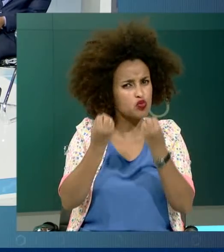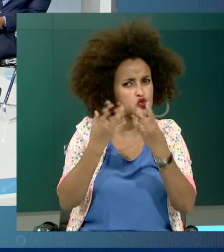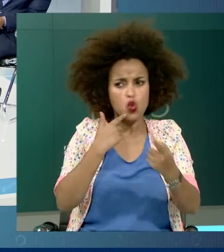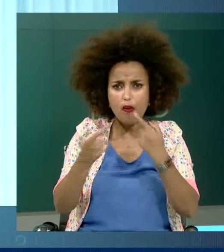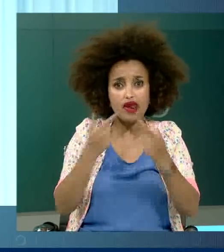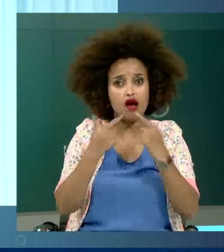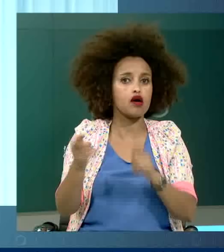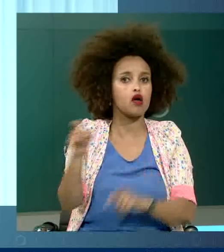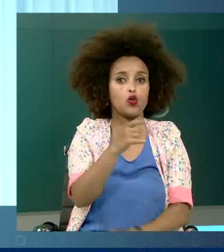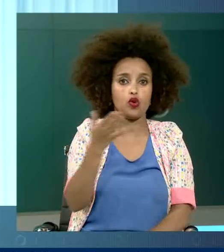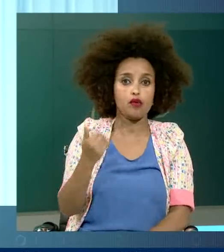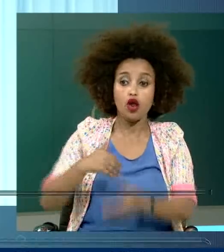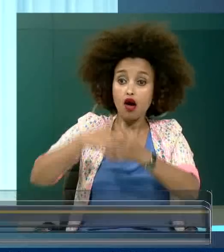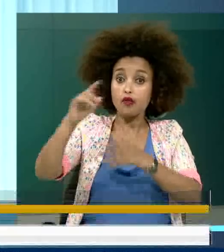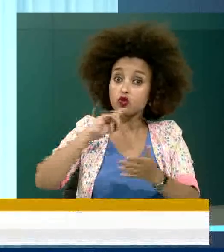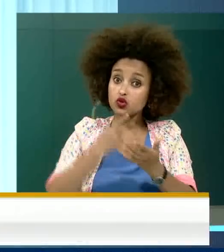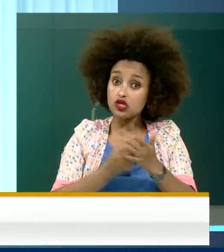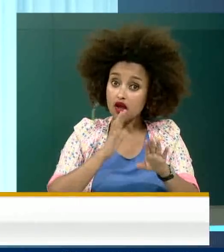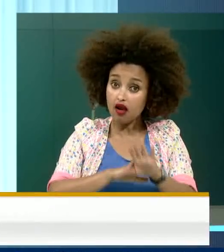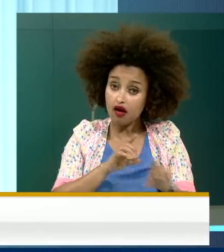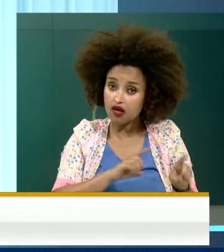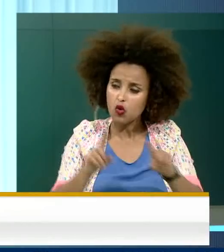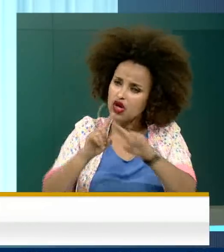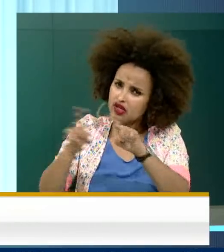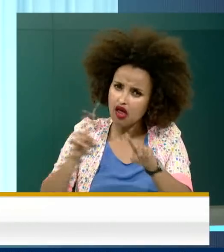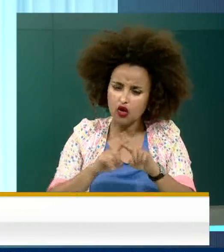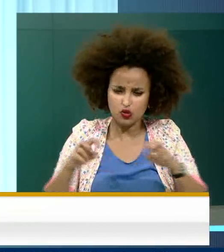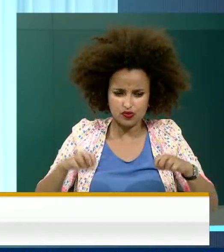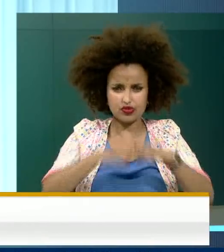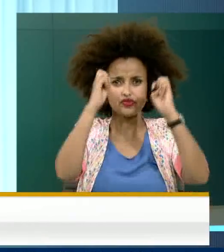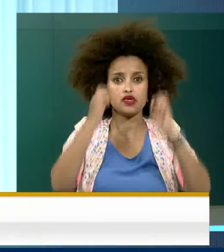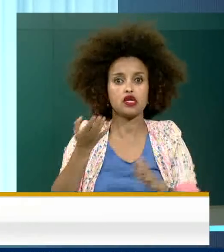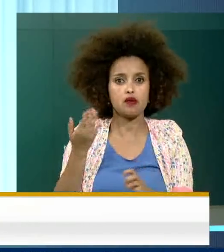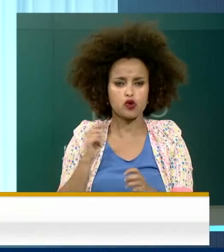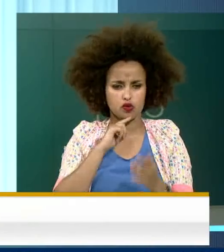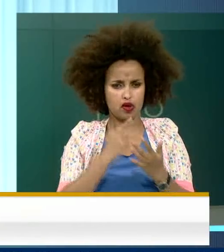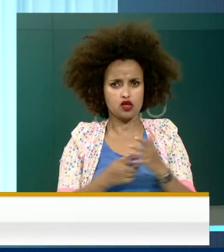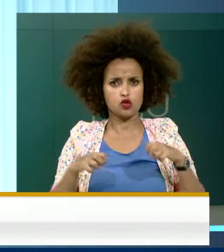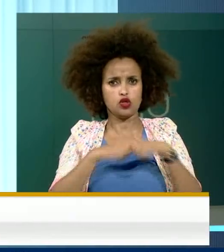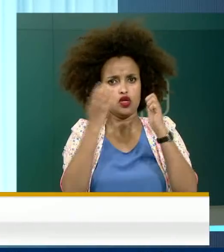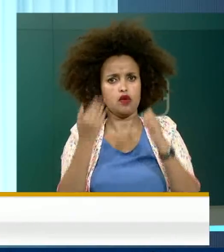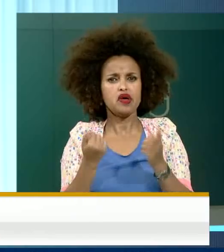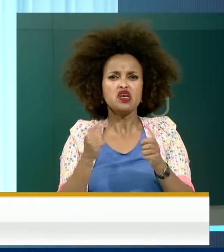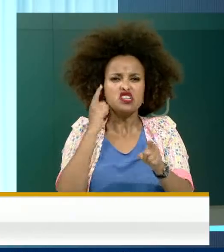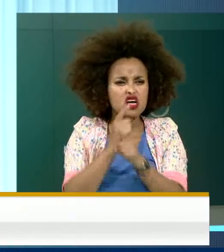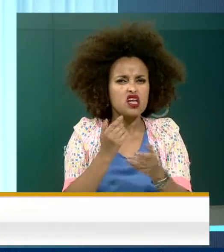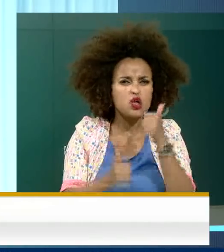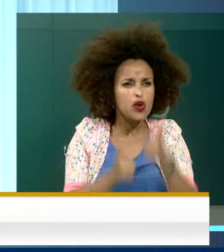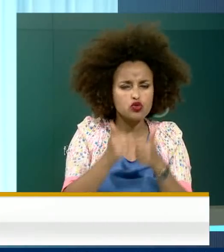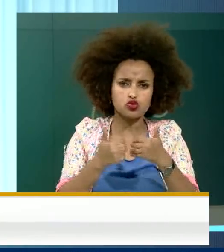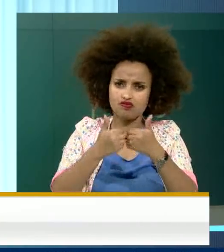ነበርና የሚወጡ ዘገባዎች ላይ ደግሞ የተለያዩ የተመጣጣረስ ችግሮች ነበሩ። ምንድን ያለው ነገር የሚለውን ማየት ላይ